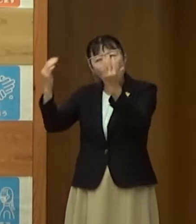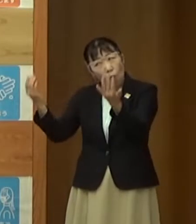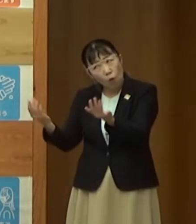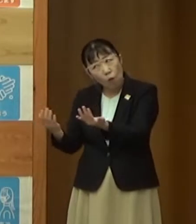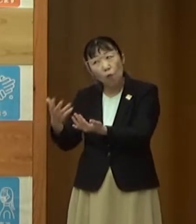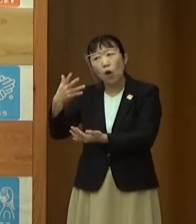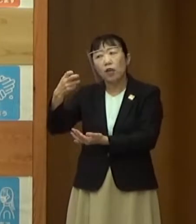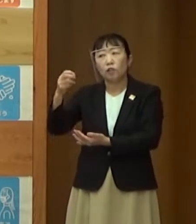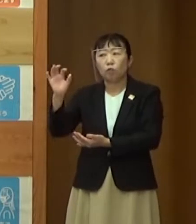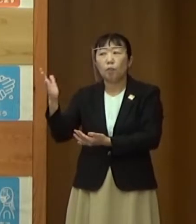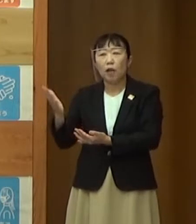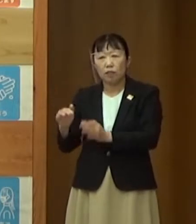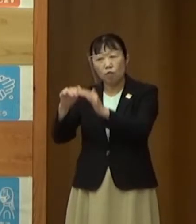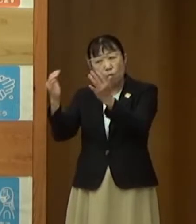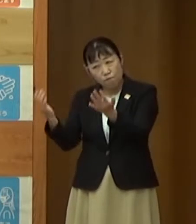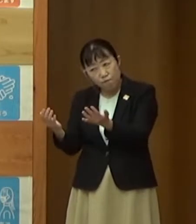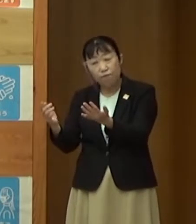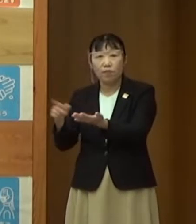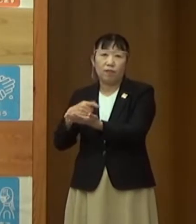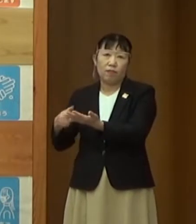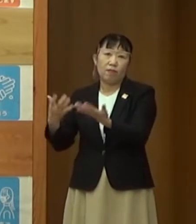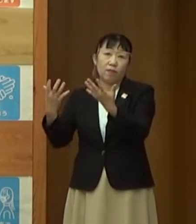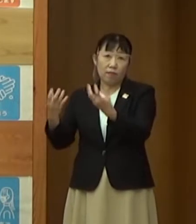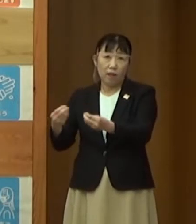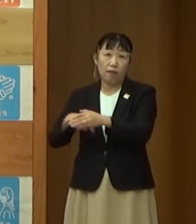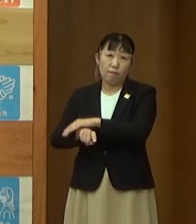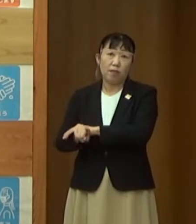ような状況になってます。